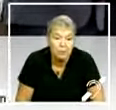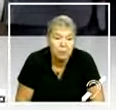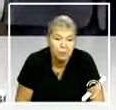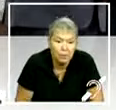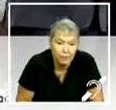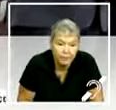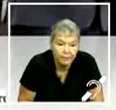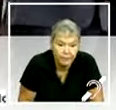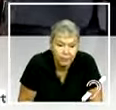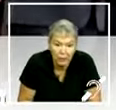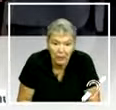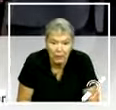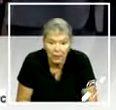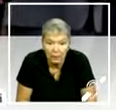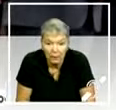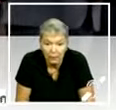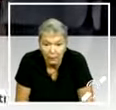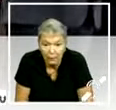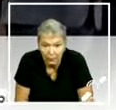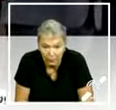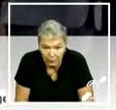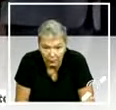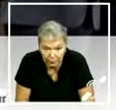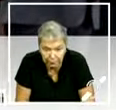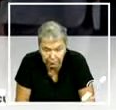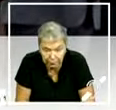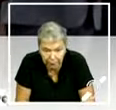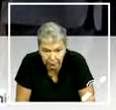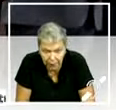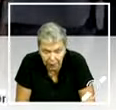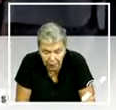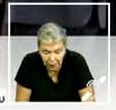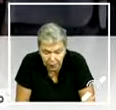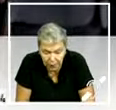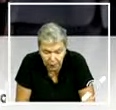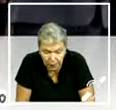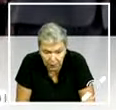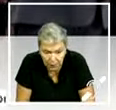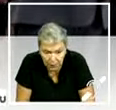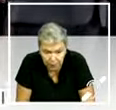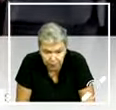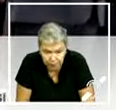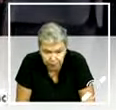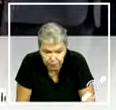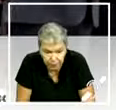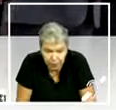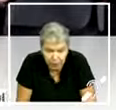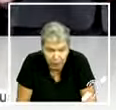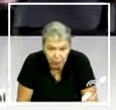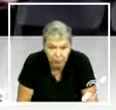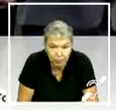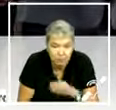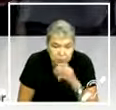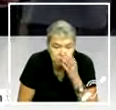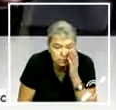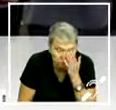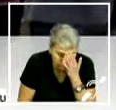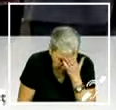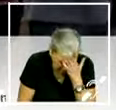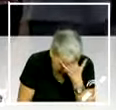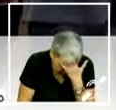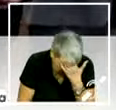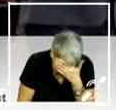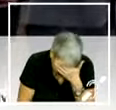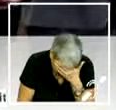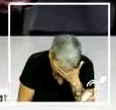be heard by our partners. And if in the United Nations still, it's a pity, but